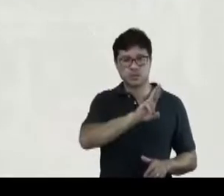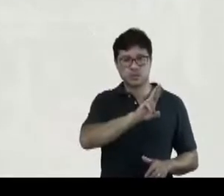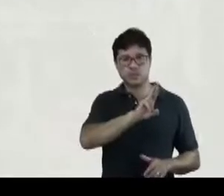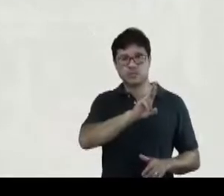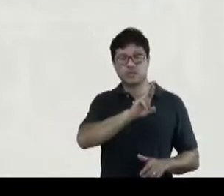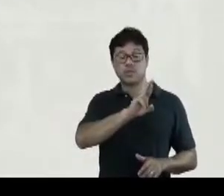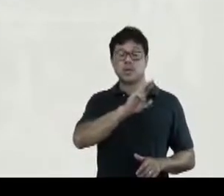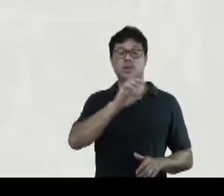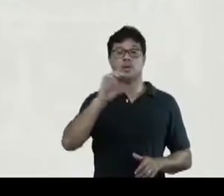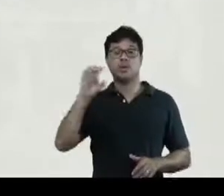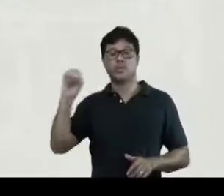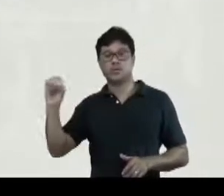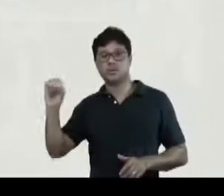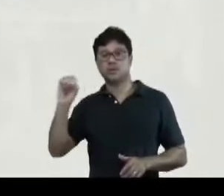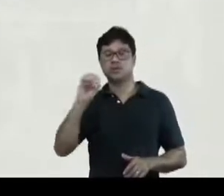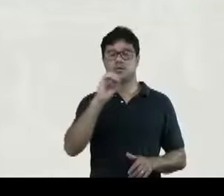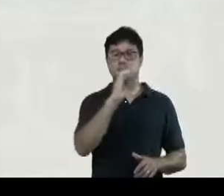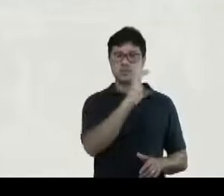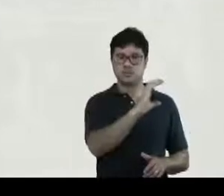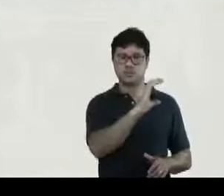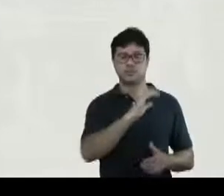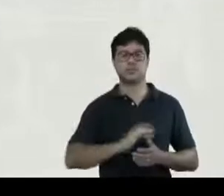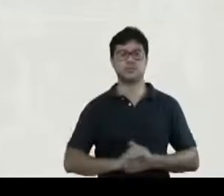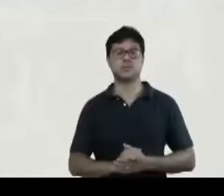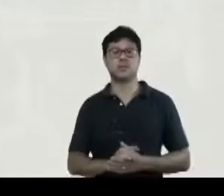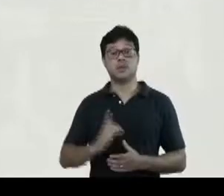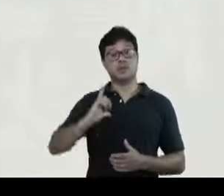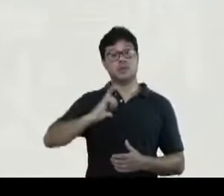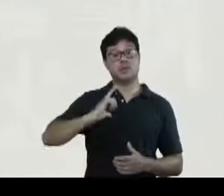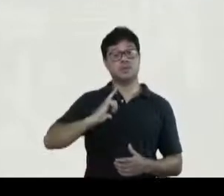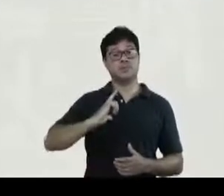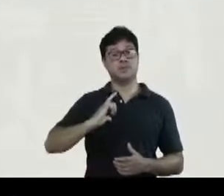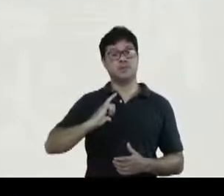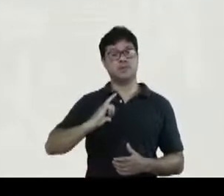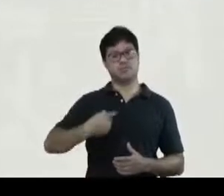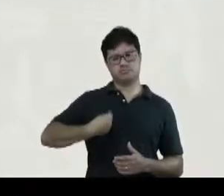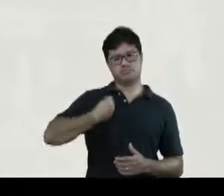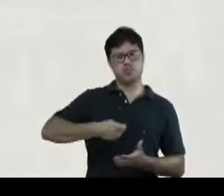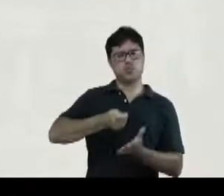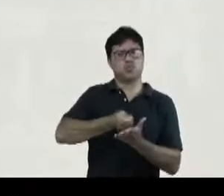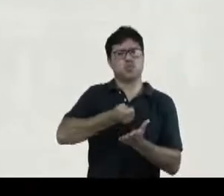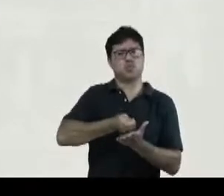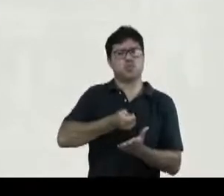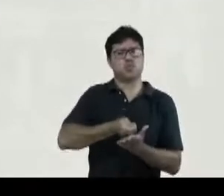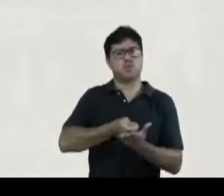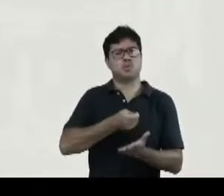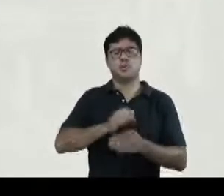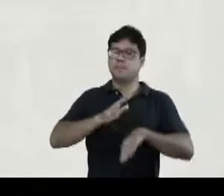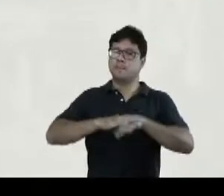ausgabenorientierten Erstansatz immer differenziertere Anforderungen zur Nutzung